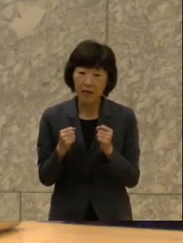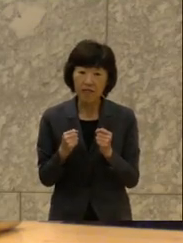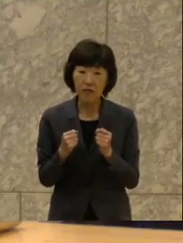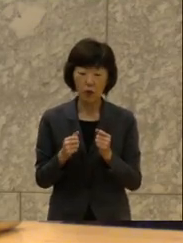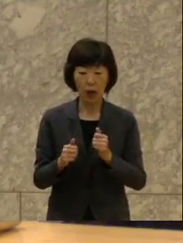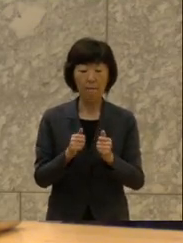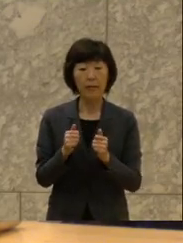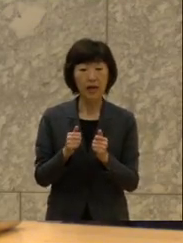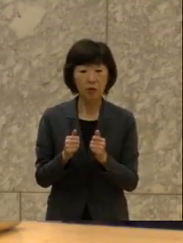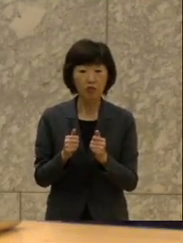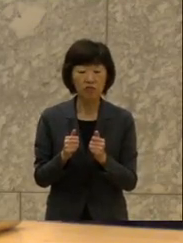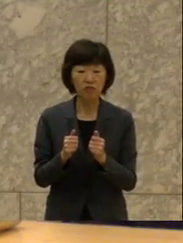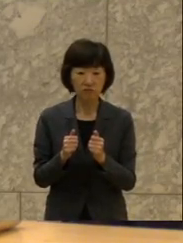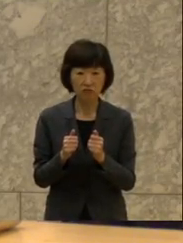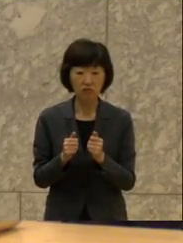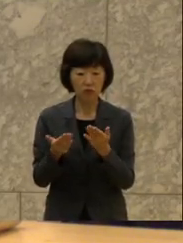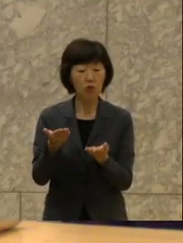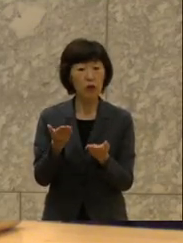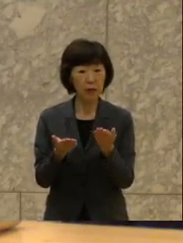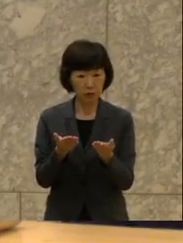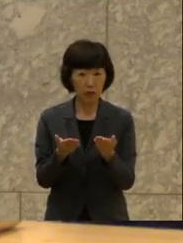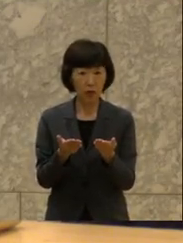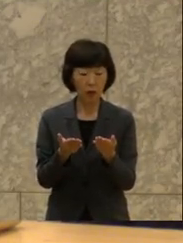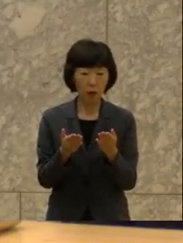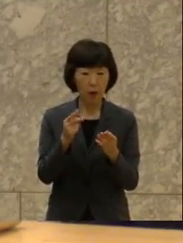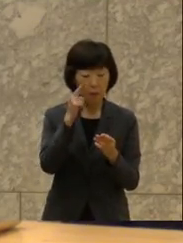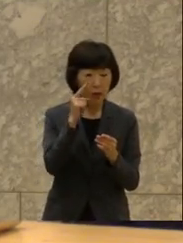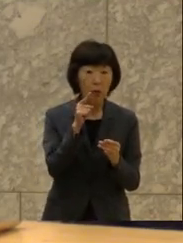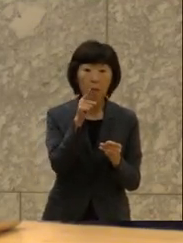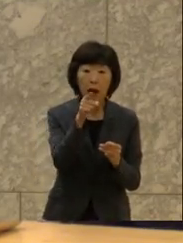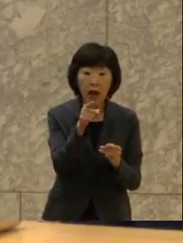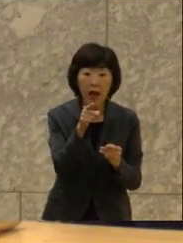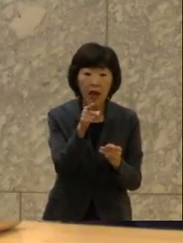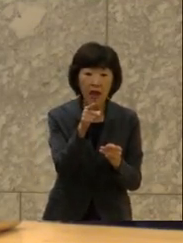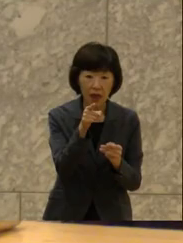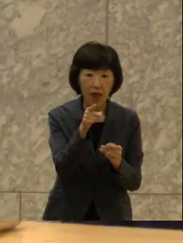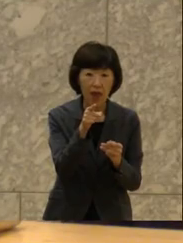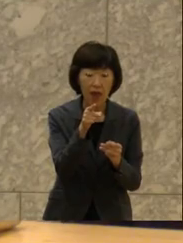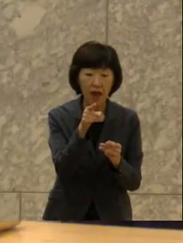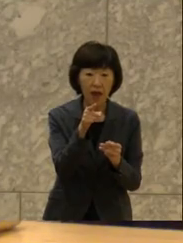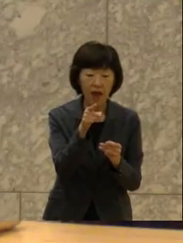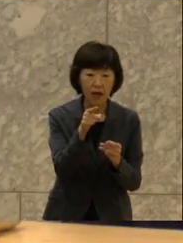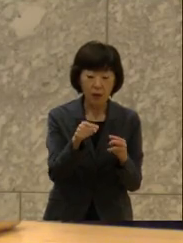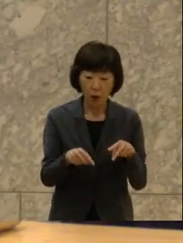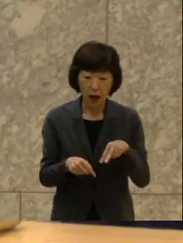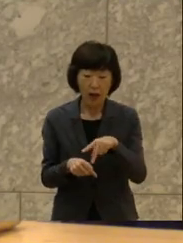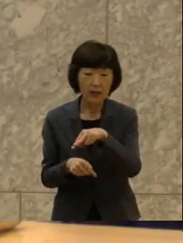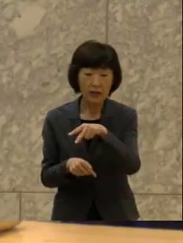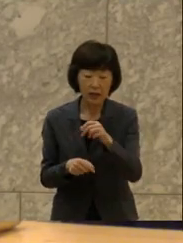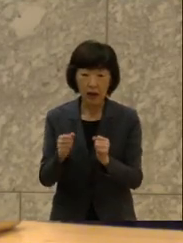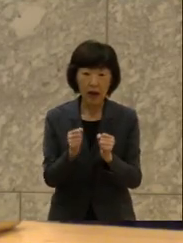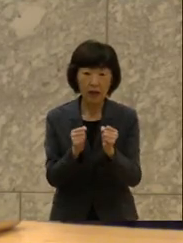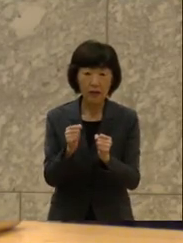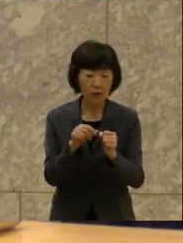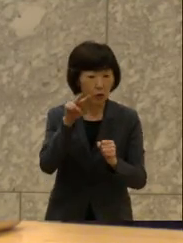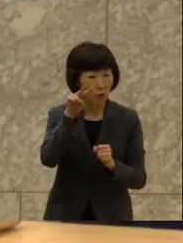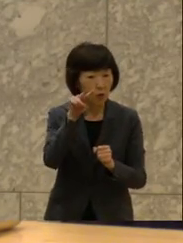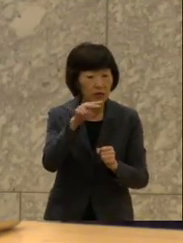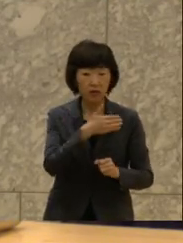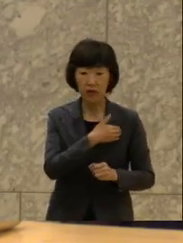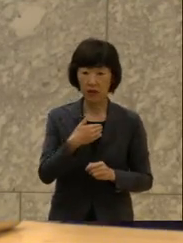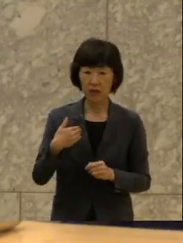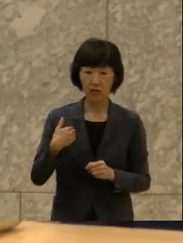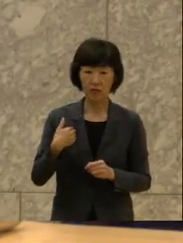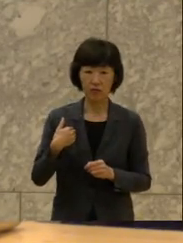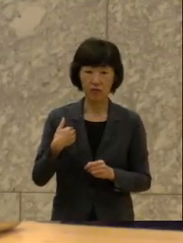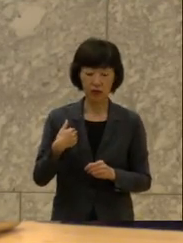も目の前を通る種目です1キロとか2キロのループをぐるぐる回っているのでなのでレース展開をこう逐一ですね動か